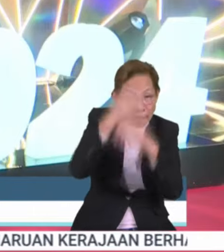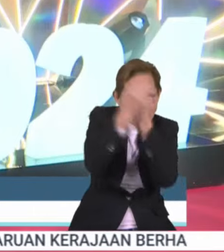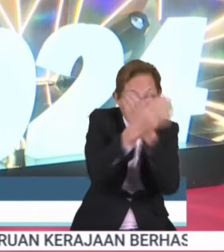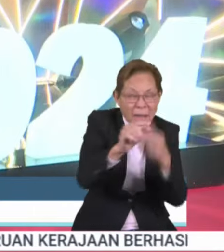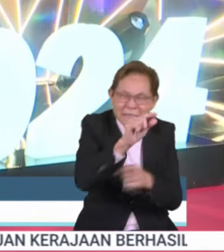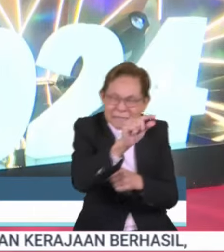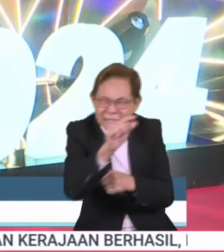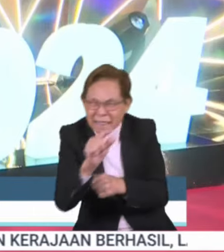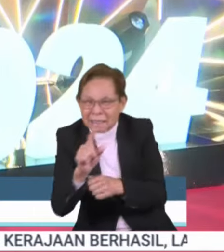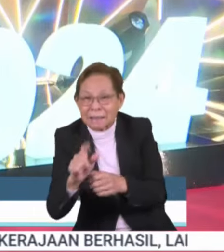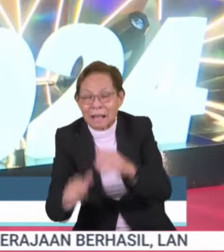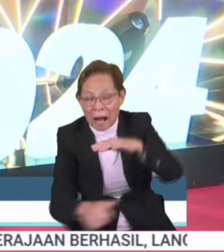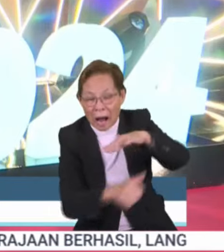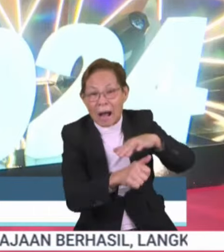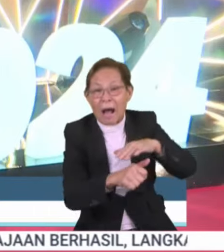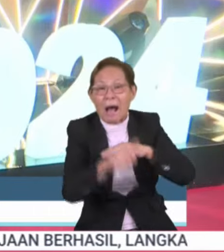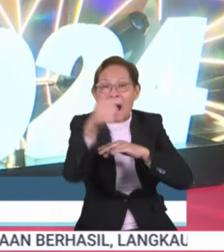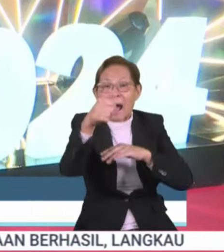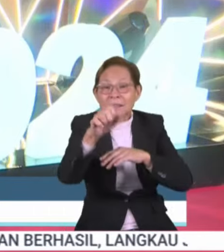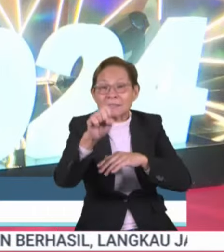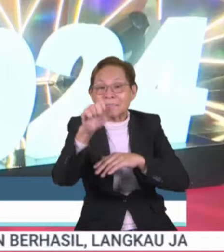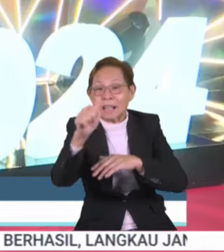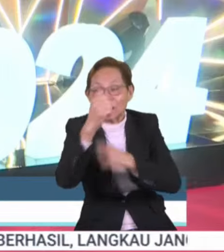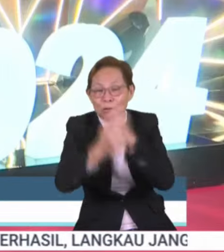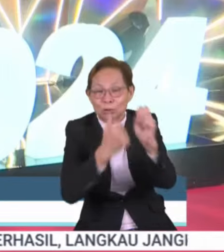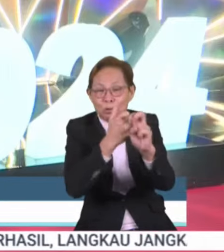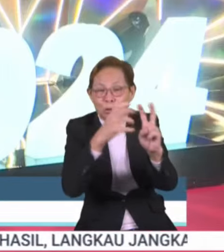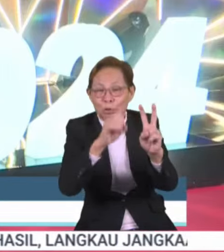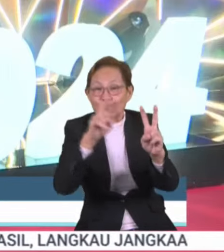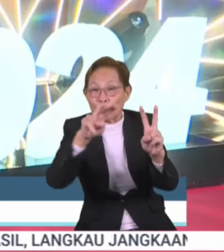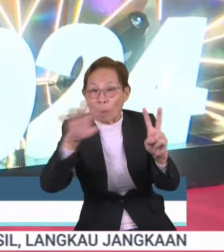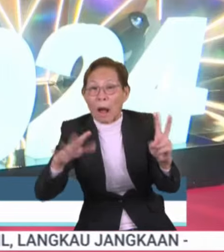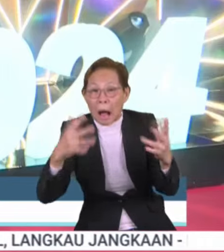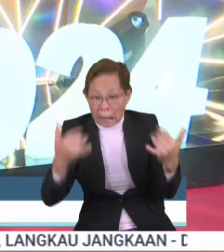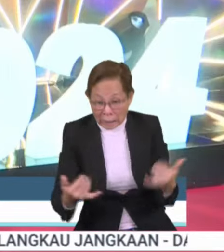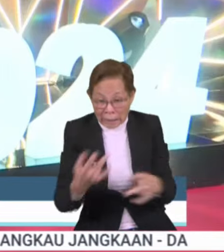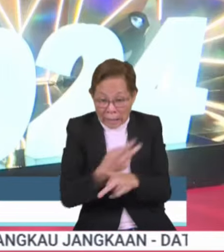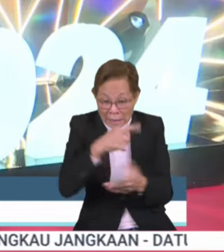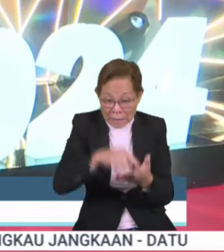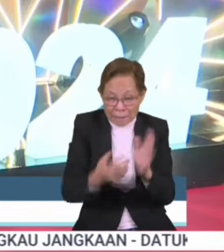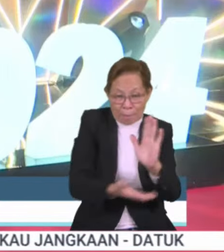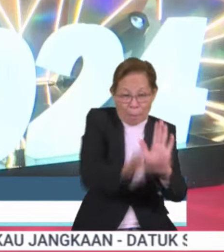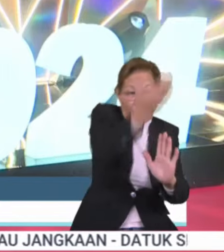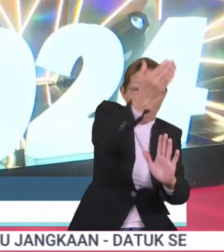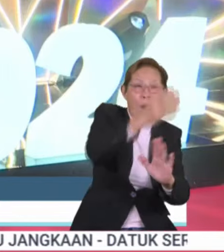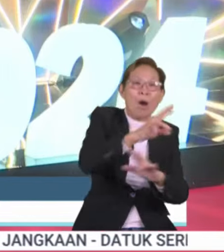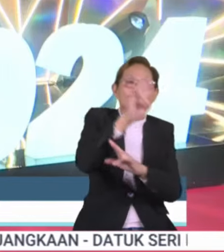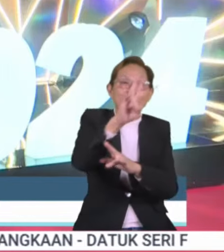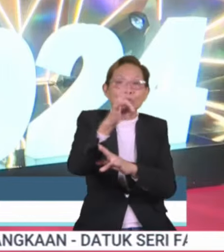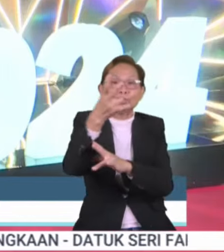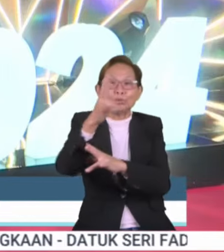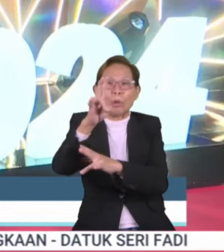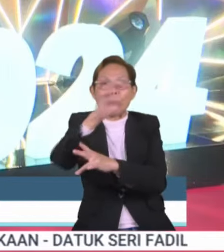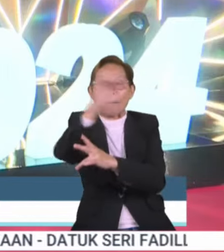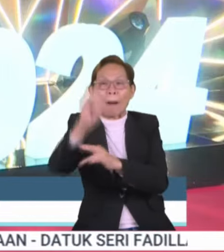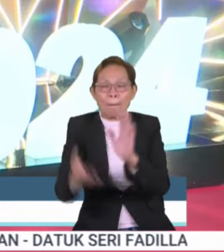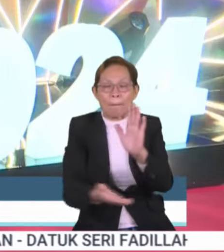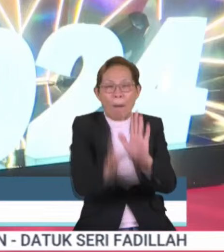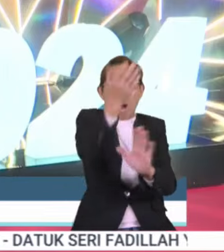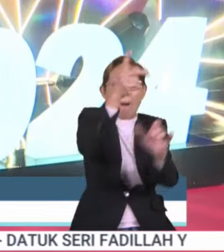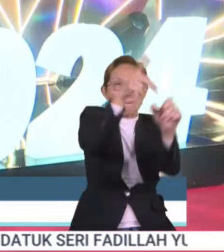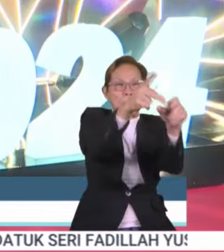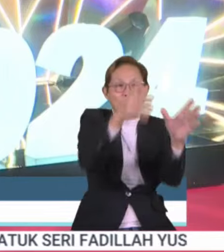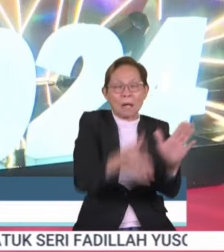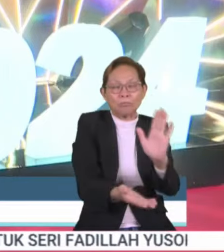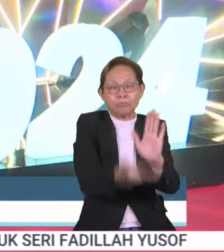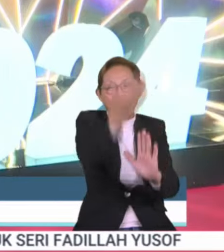sedikit mengenai dengan ASA 2024 pada kali ini, menyaksikan peningkatan sehingga 17%